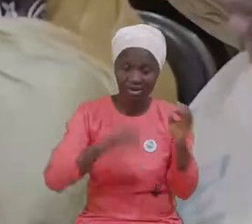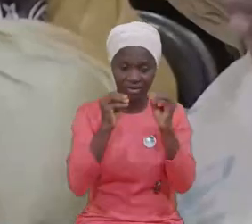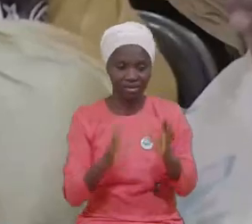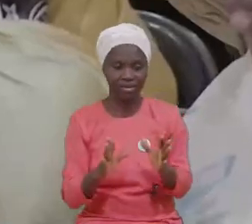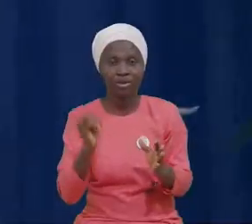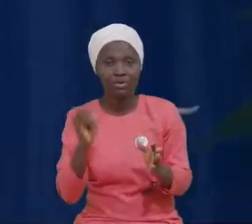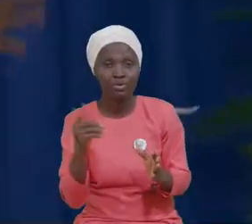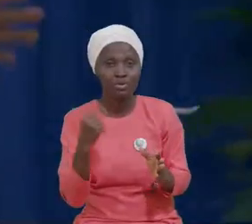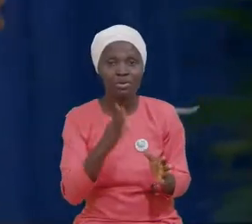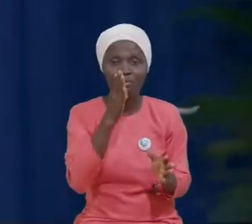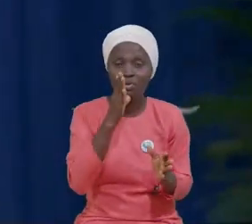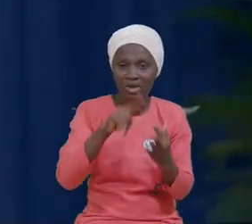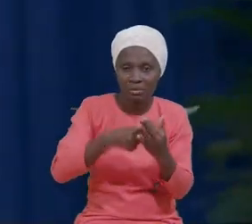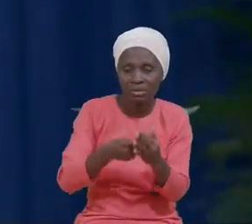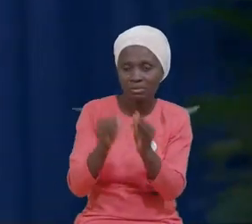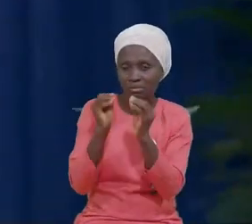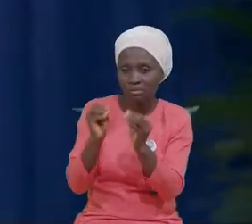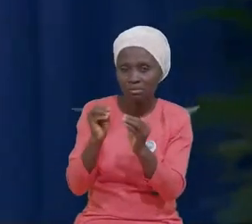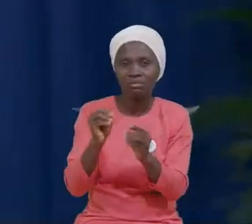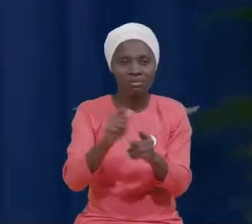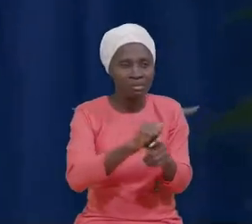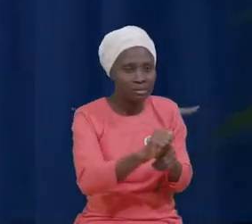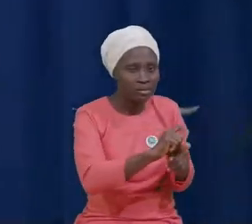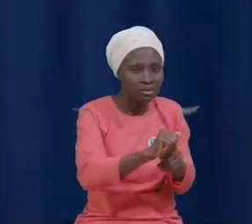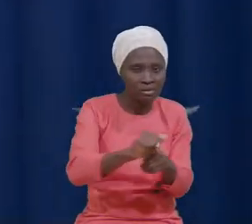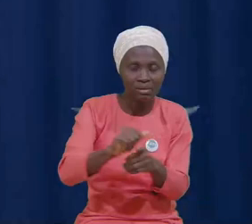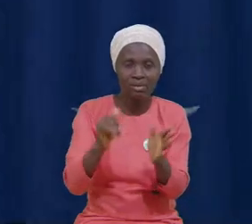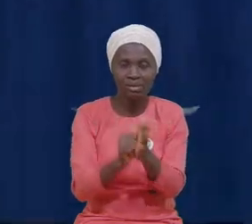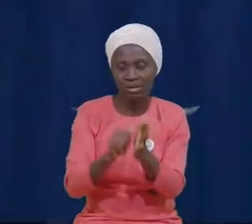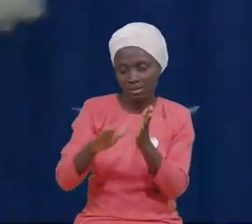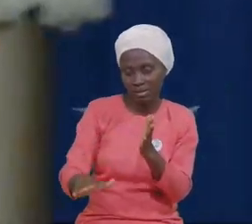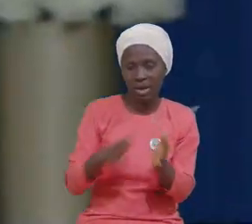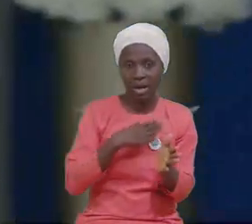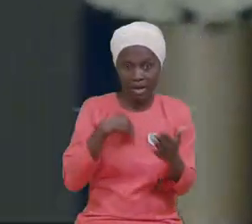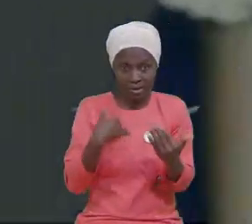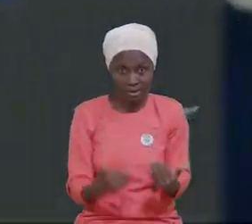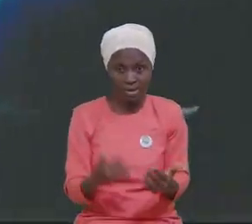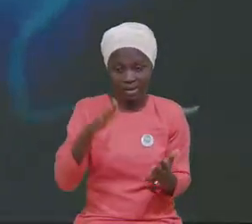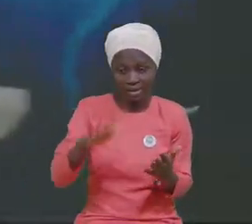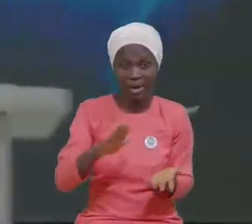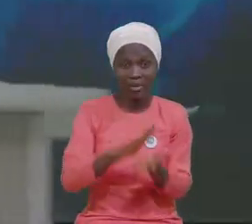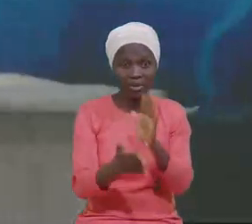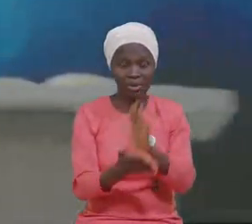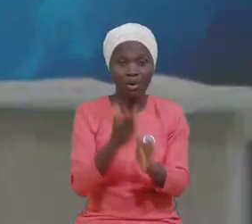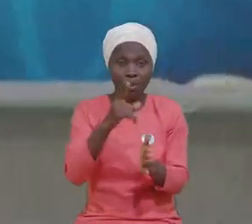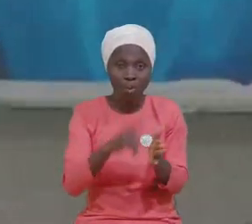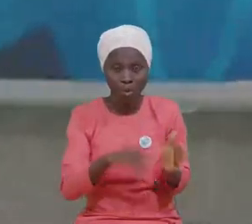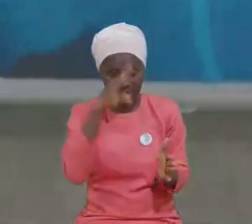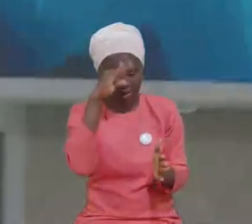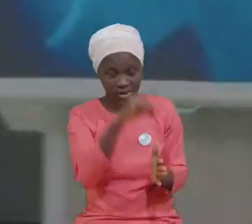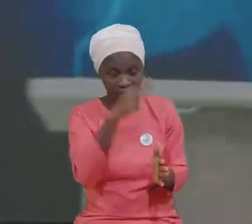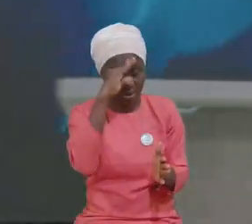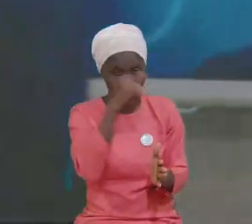former, à l'enseigner à la maison. Cet enfant, finalement, il est devenu ce qu'il est